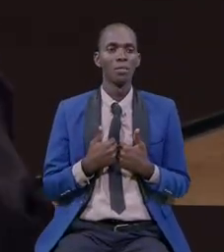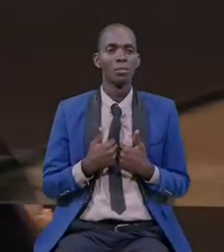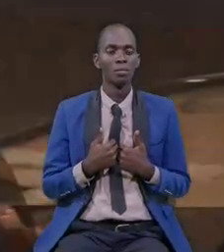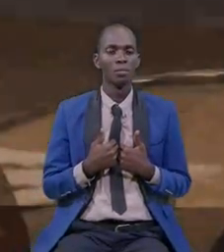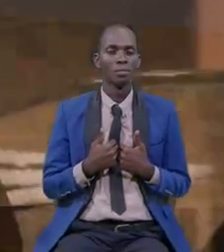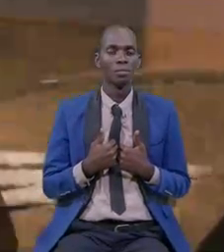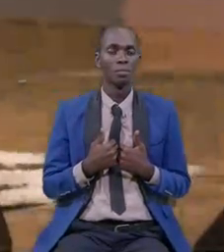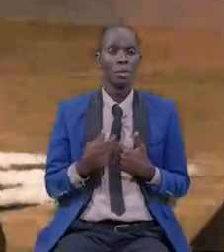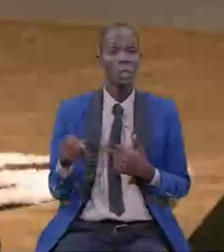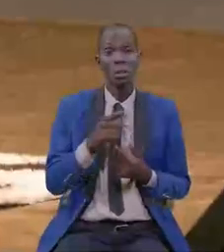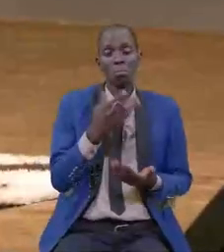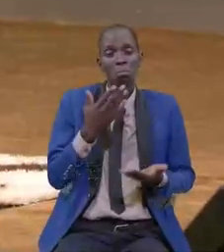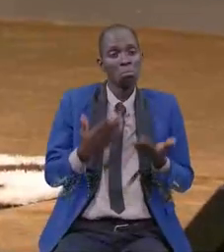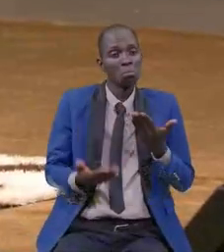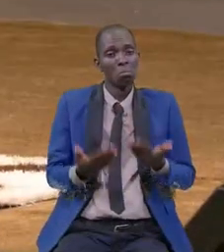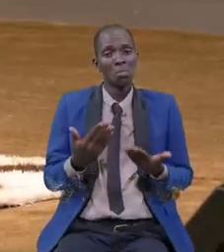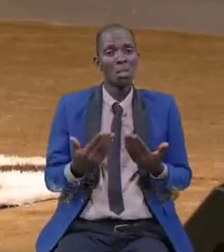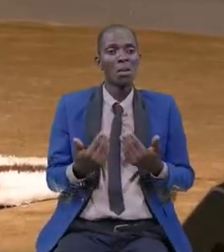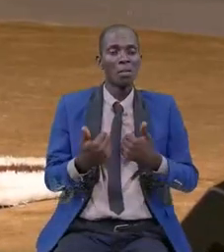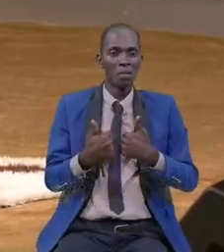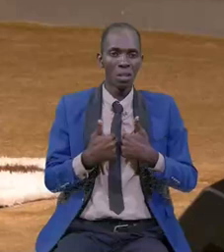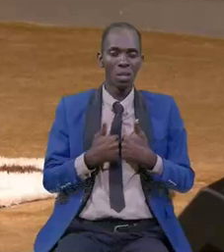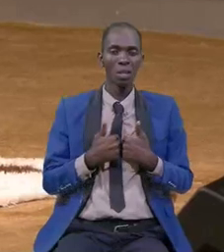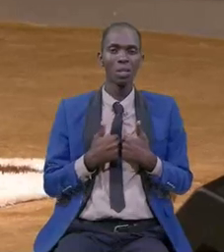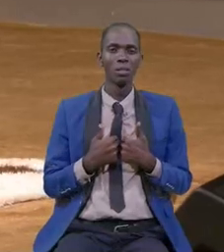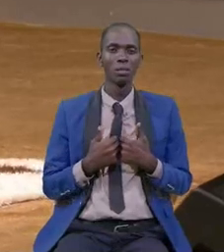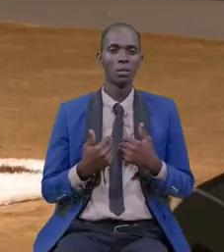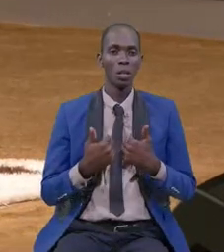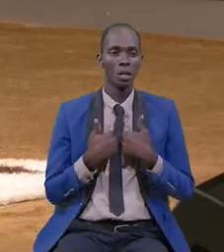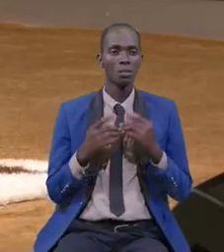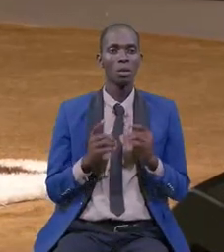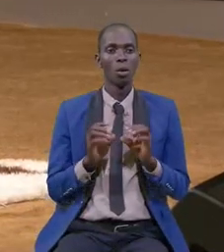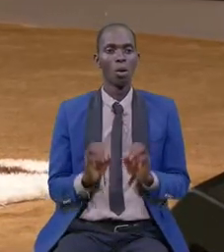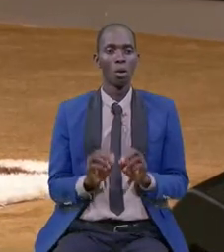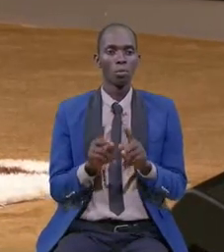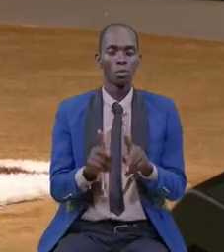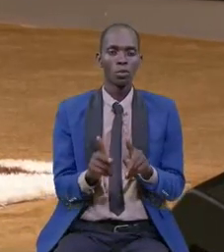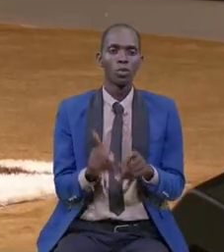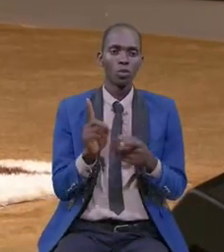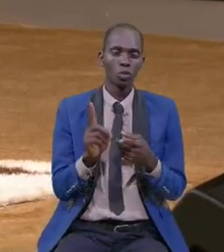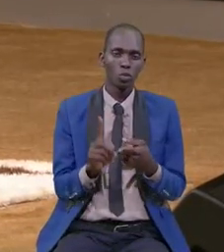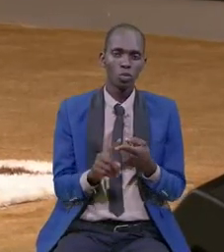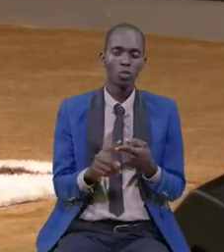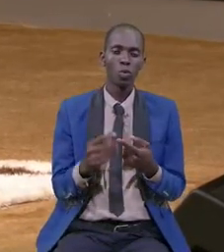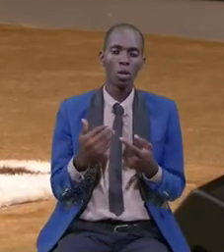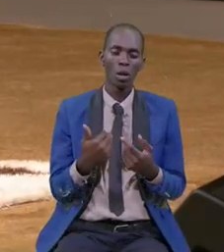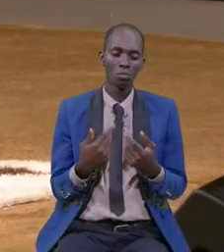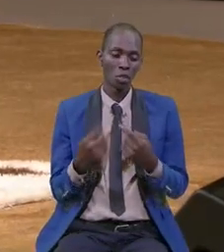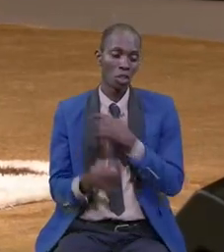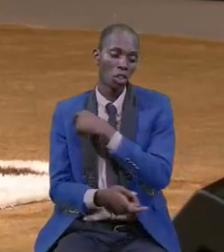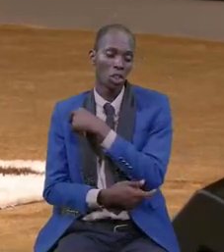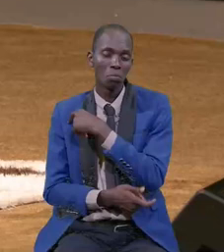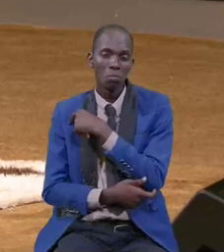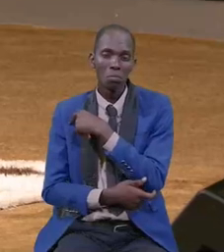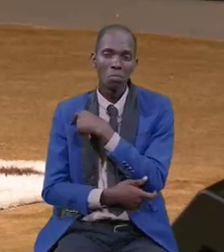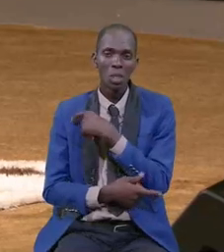dit il auraiit tu le temps dit retourner